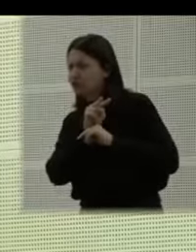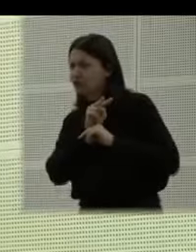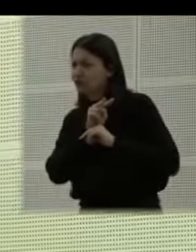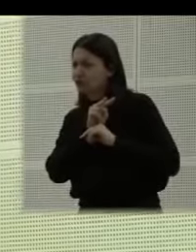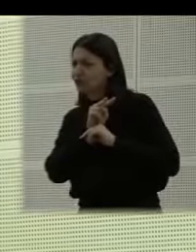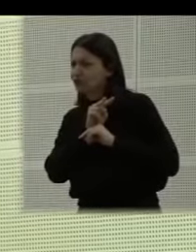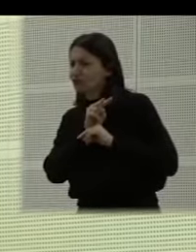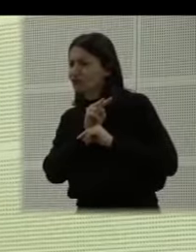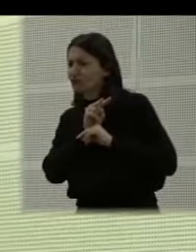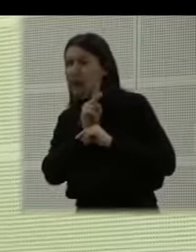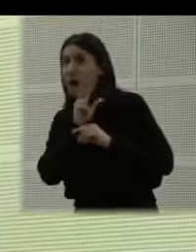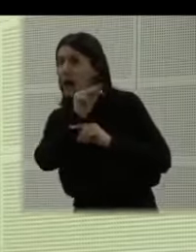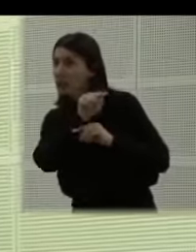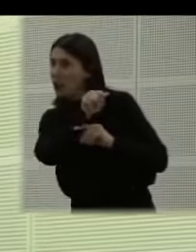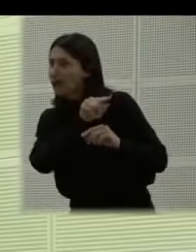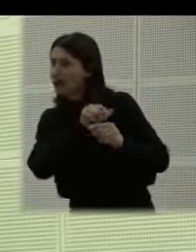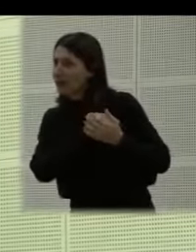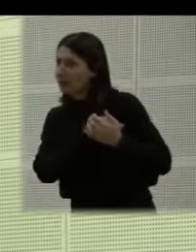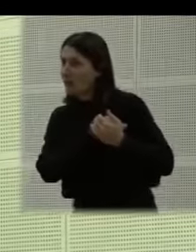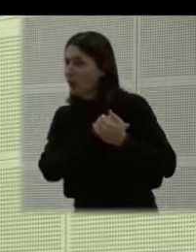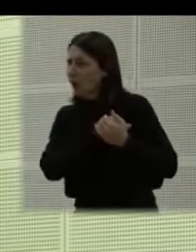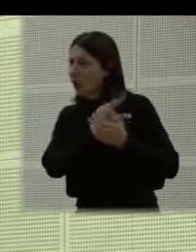Ma quello glielo ho detto, non sto dicendo niente.